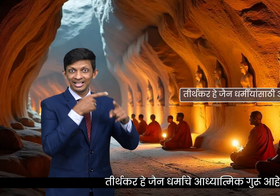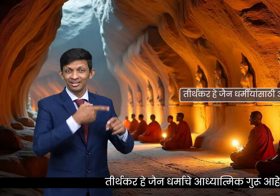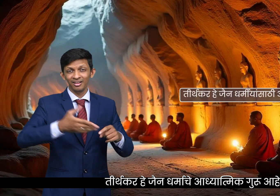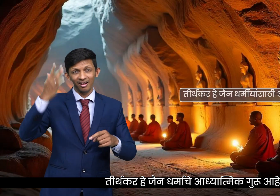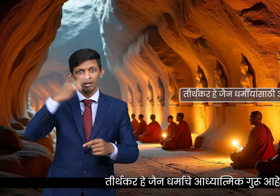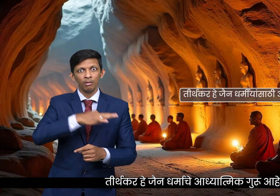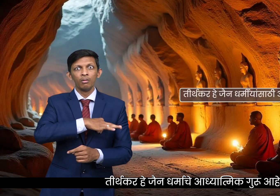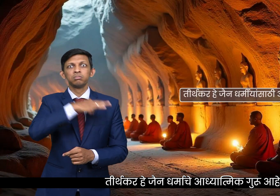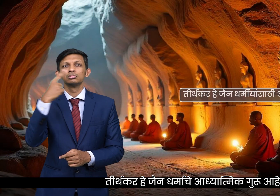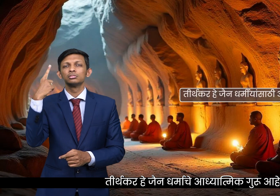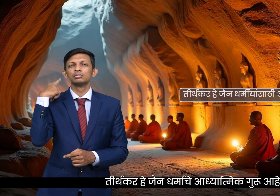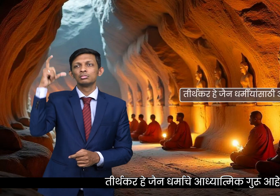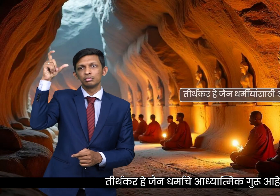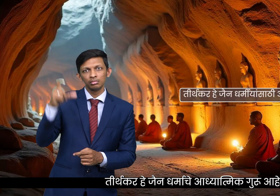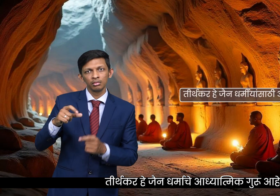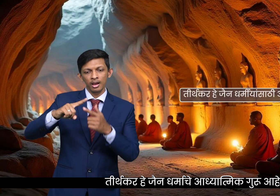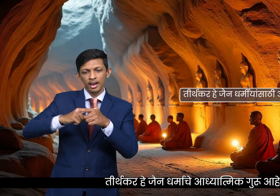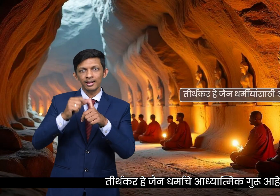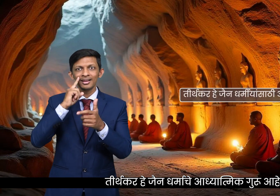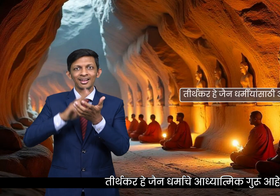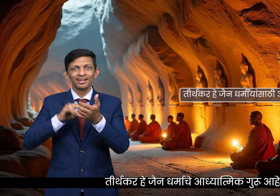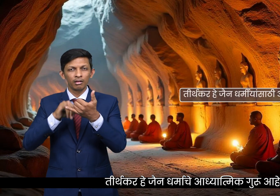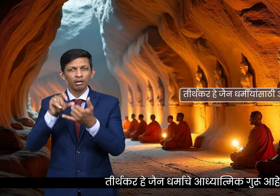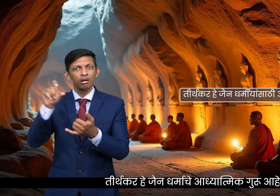तीर्थकर हे जैन धर्माचे आध्यात्मिक गुरु आहेत.